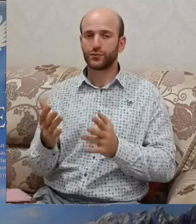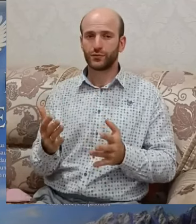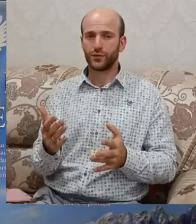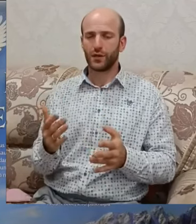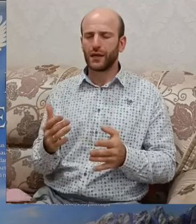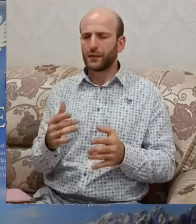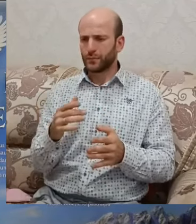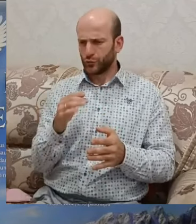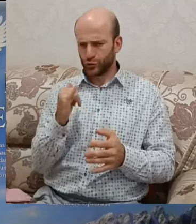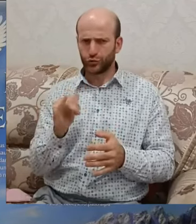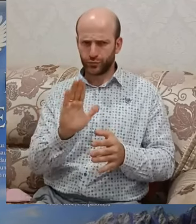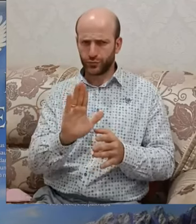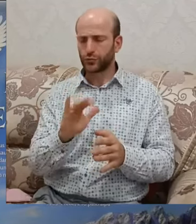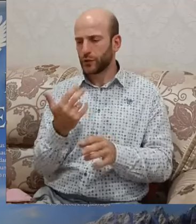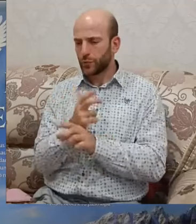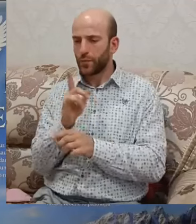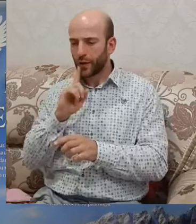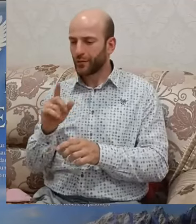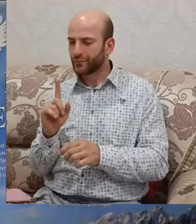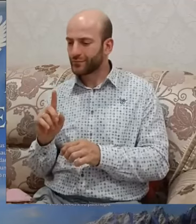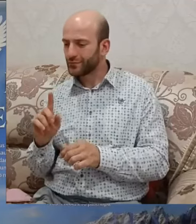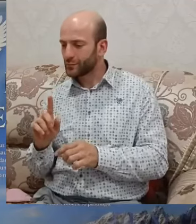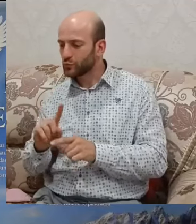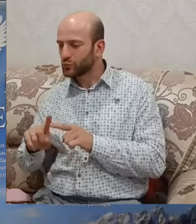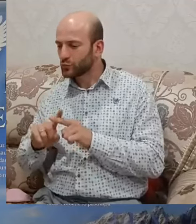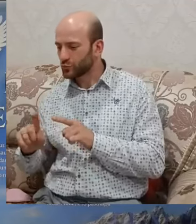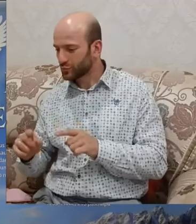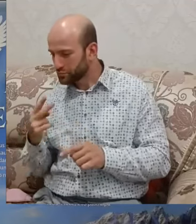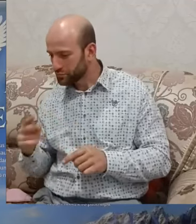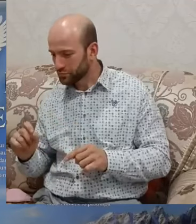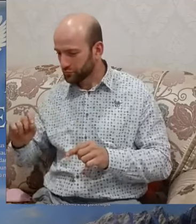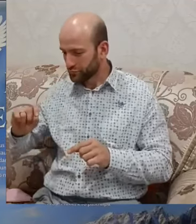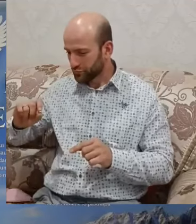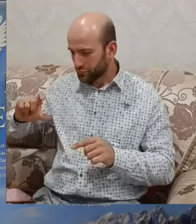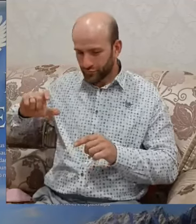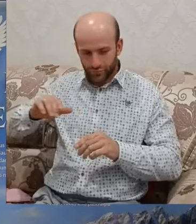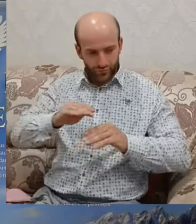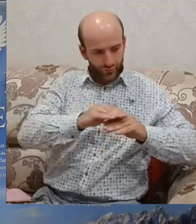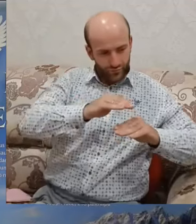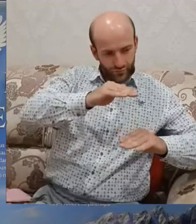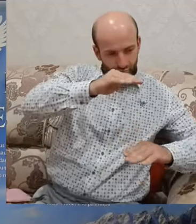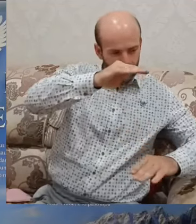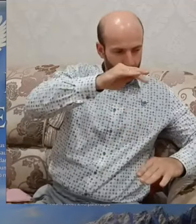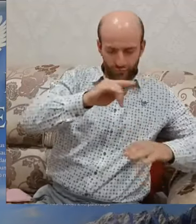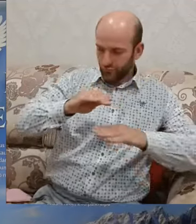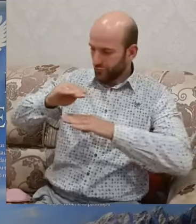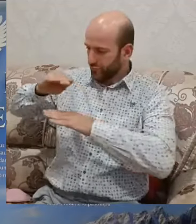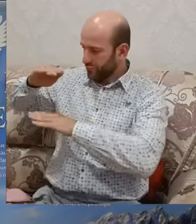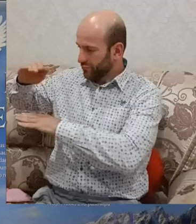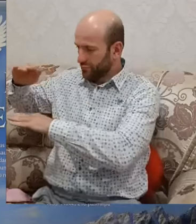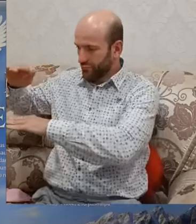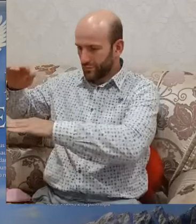созревает, grūdas dar tik bręsta, это зерно только созревает, ar matote, видите ли, jis